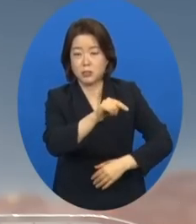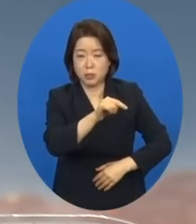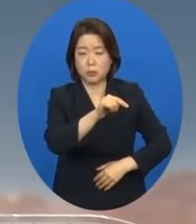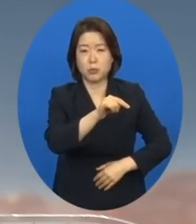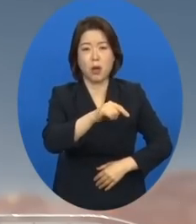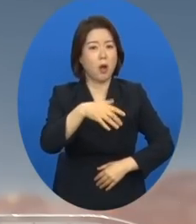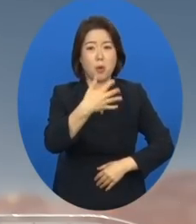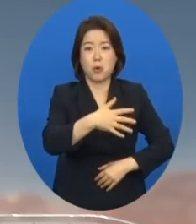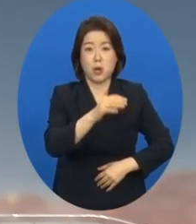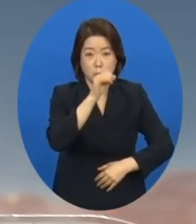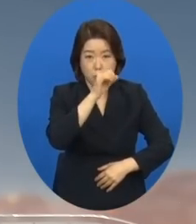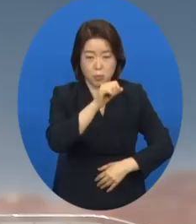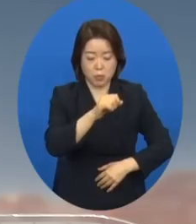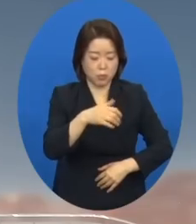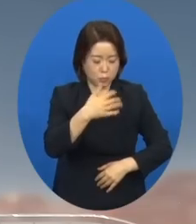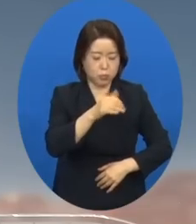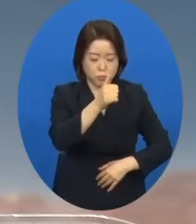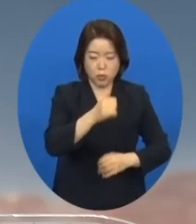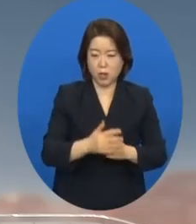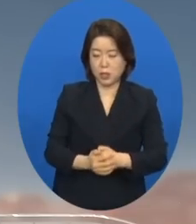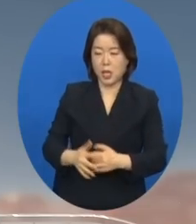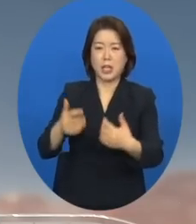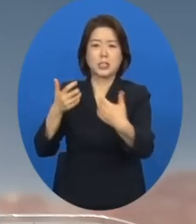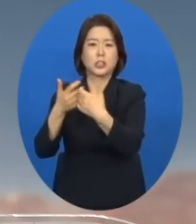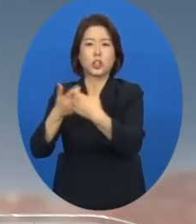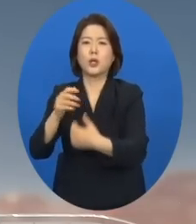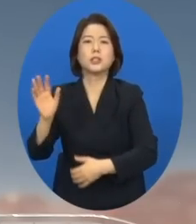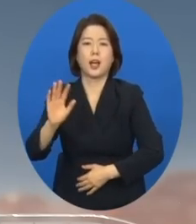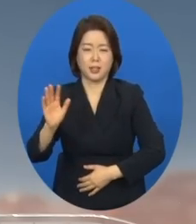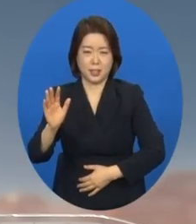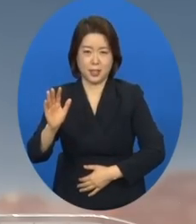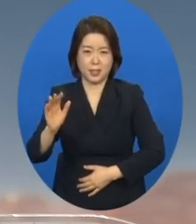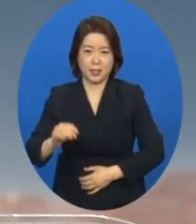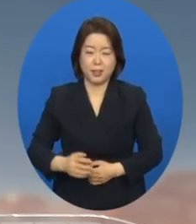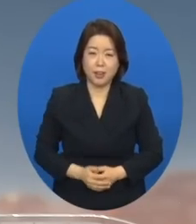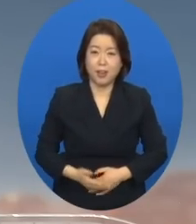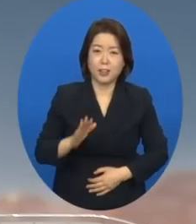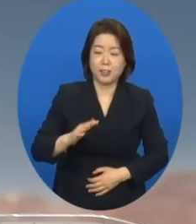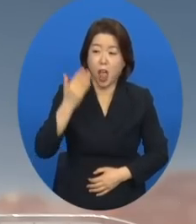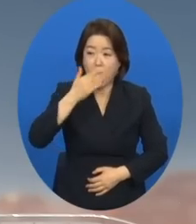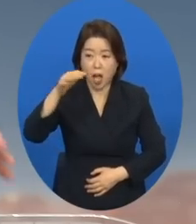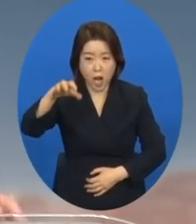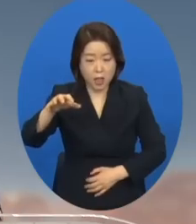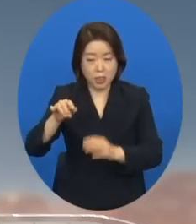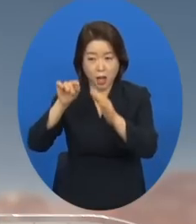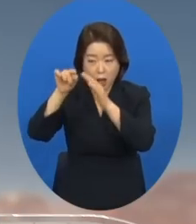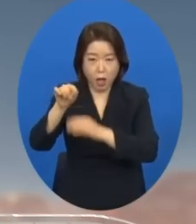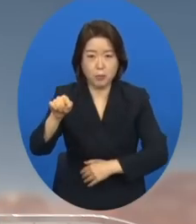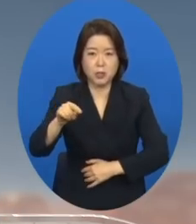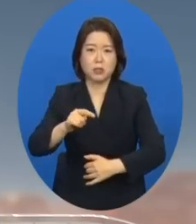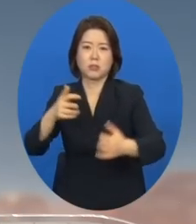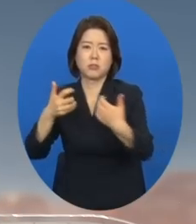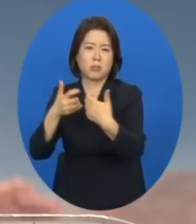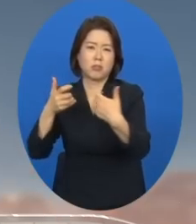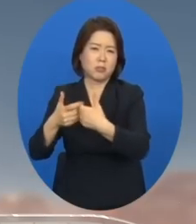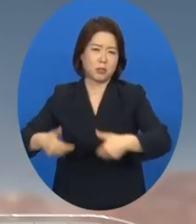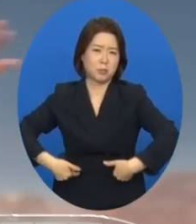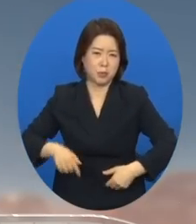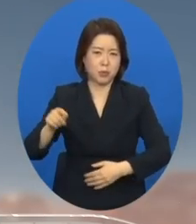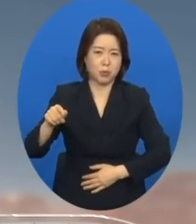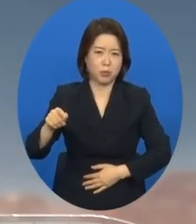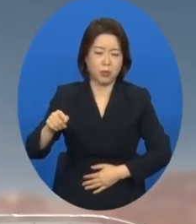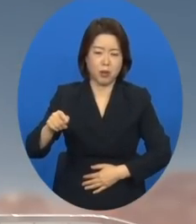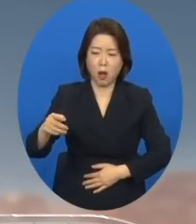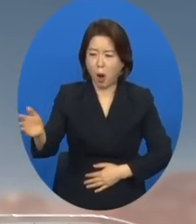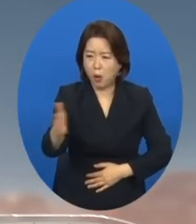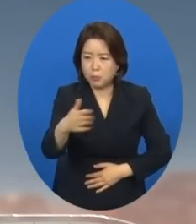아니었잖아요 몇 번의 전통이 있었지만 전쟁이라고 볼 수는 없었어요 근데 가나안 땅은 이제 전쟁을 해야 됩니다 그 땅에